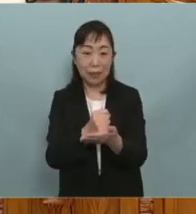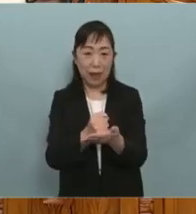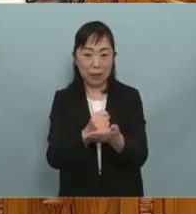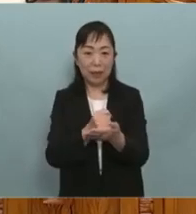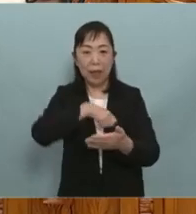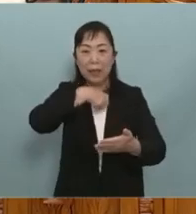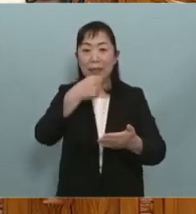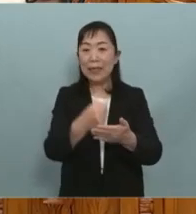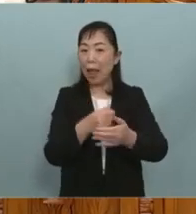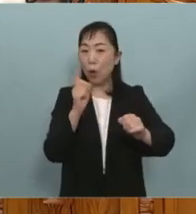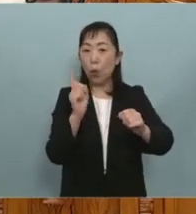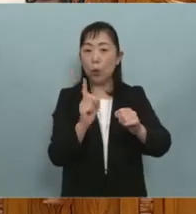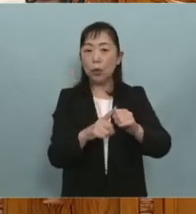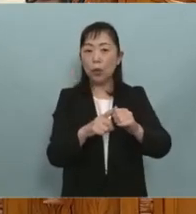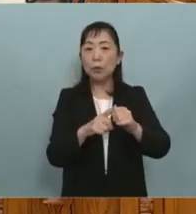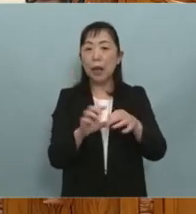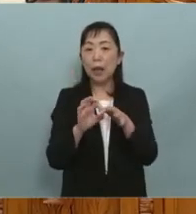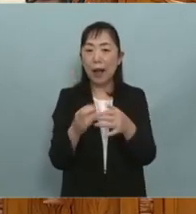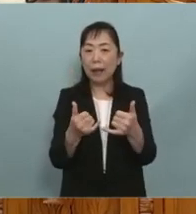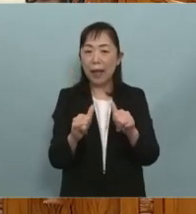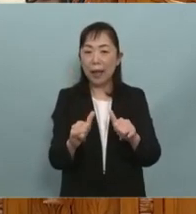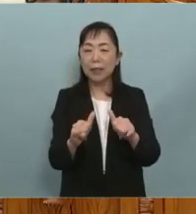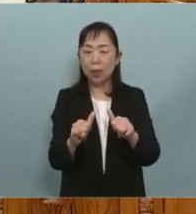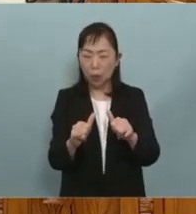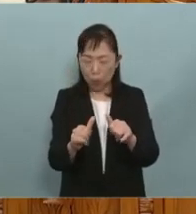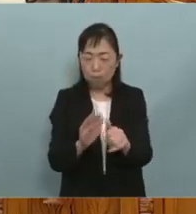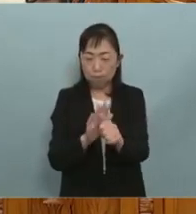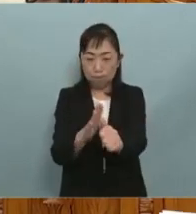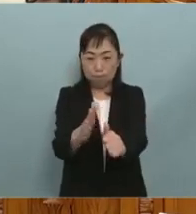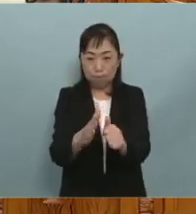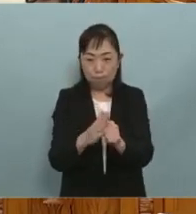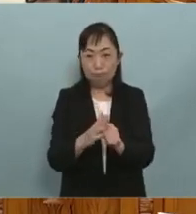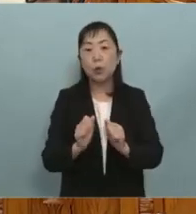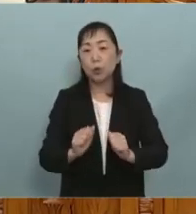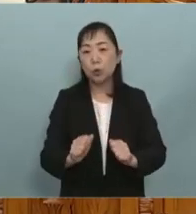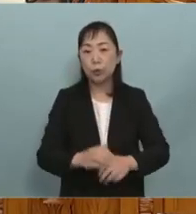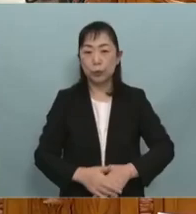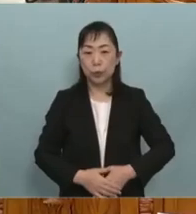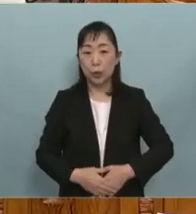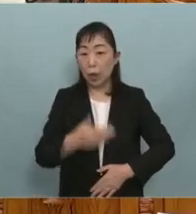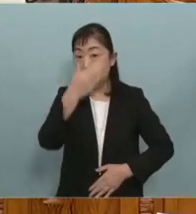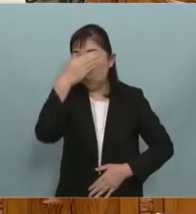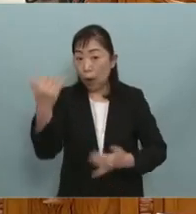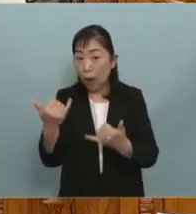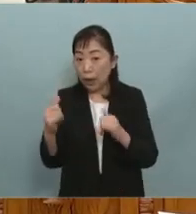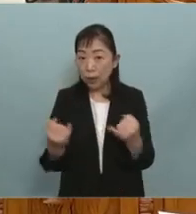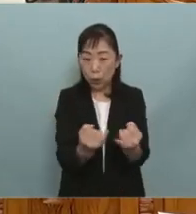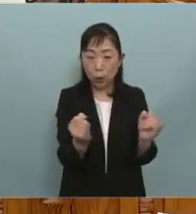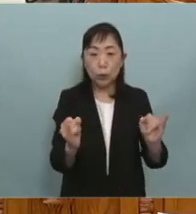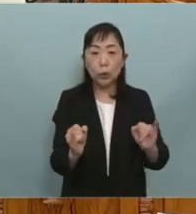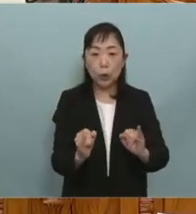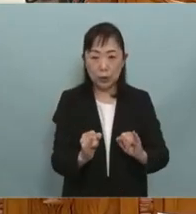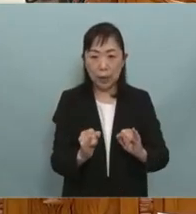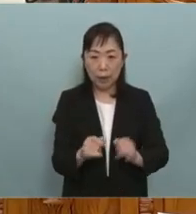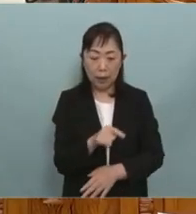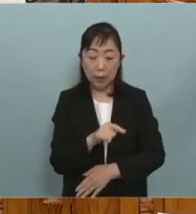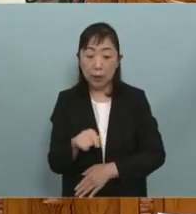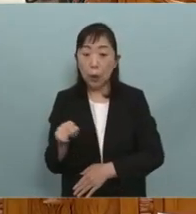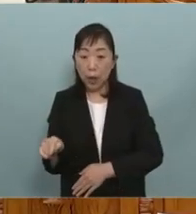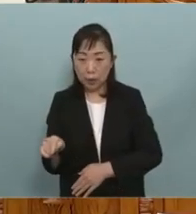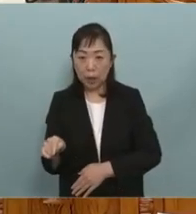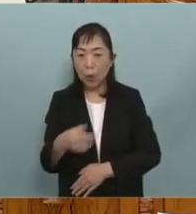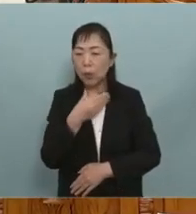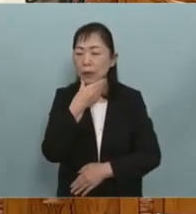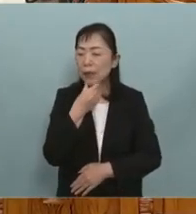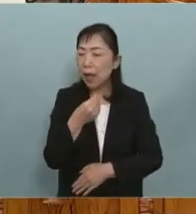成功に向け関係者と心を合わせ取り組んでまいります若者女性それぞれの方々の